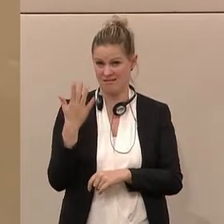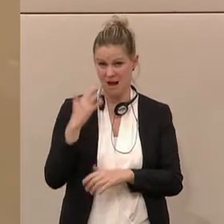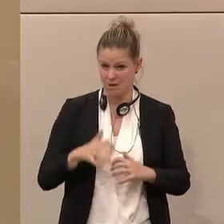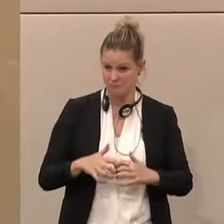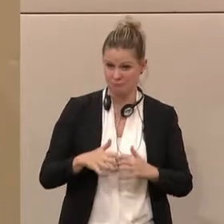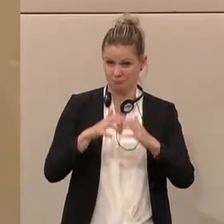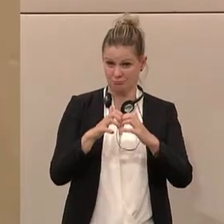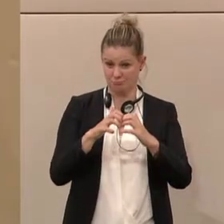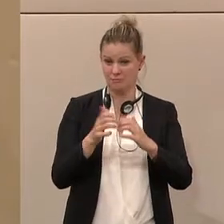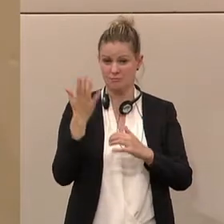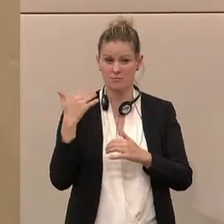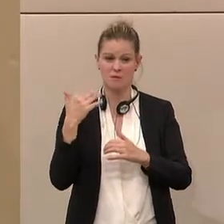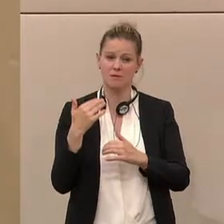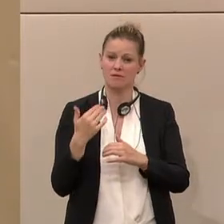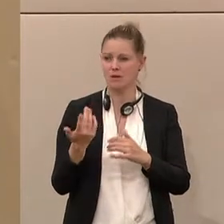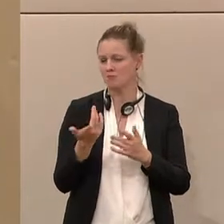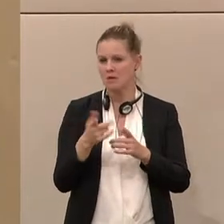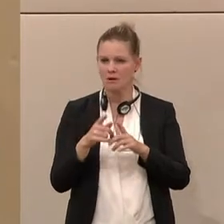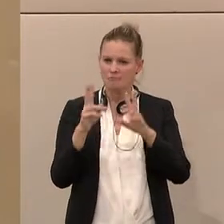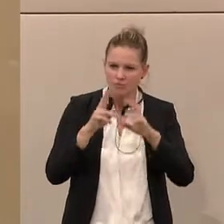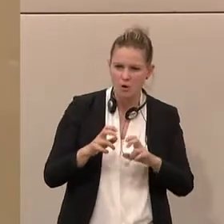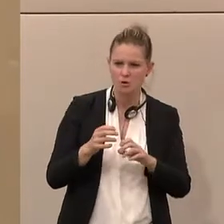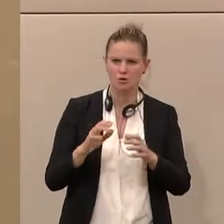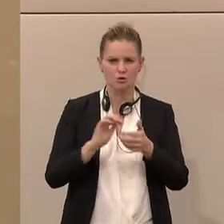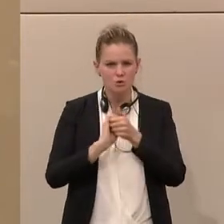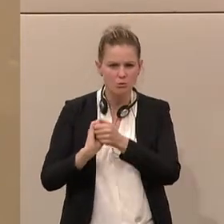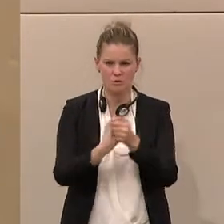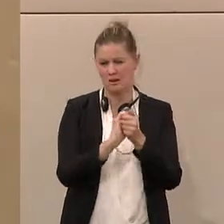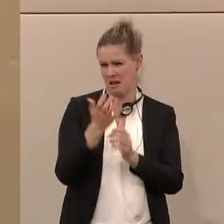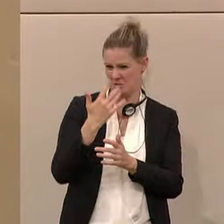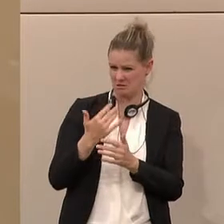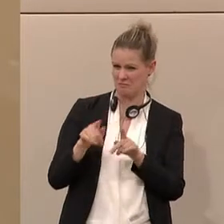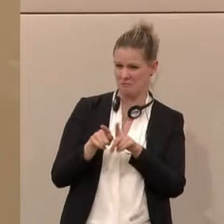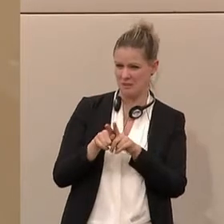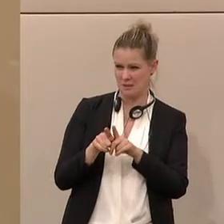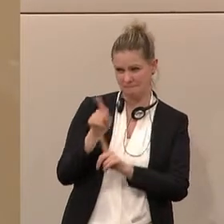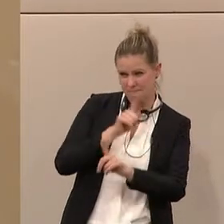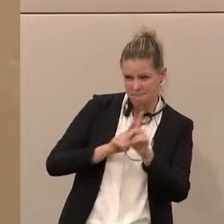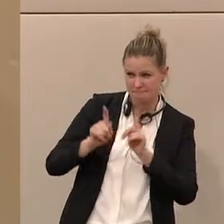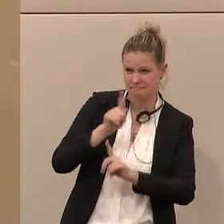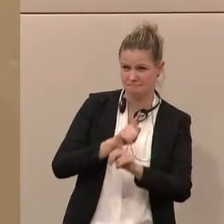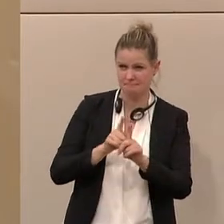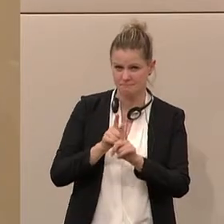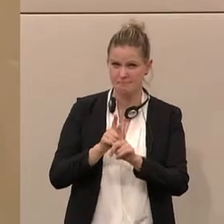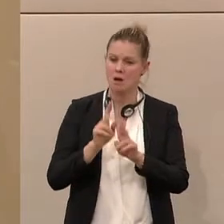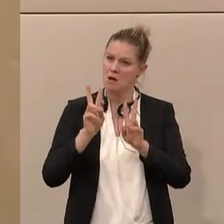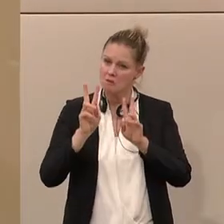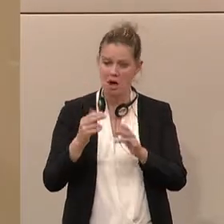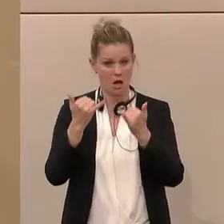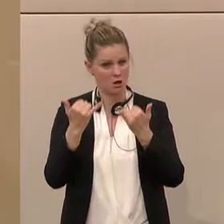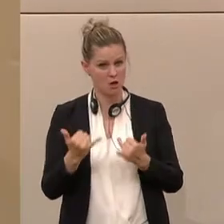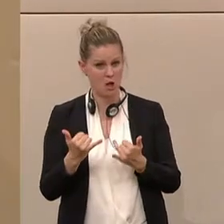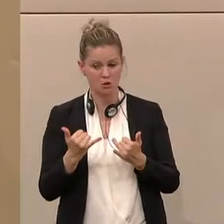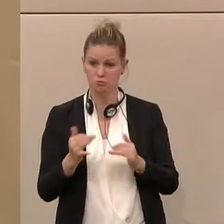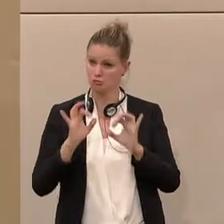der Scientific Community durchaus mit gemischten Gefühlen beobachtet worden ist, die aber wirklich off-age gekommen ist und sich